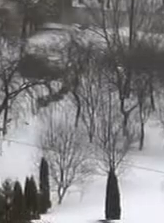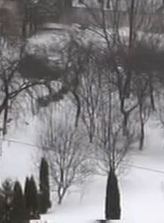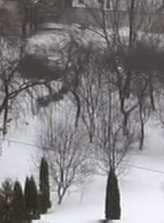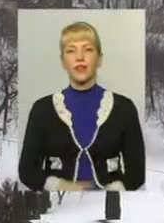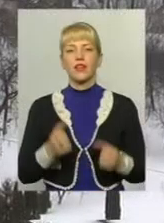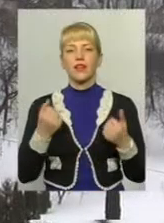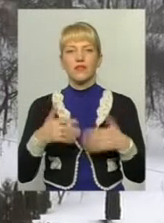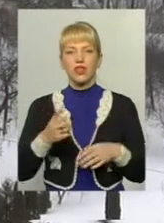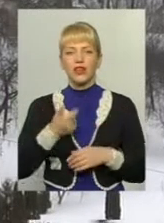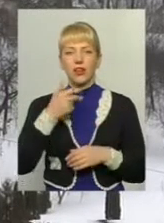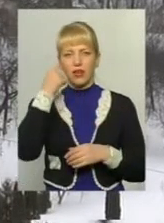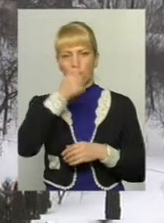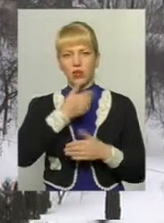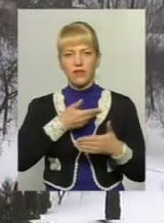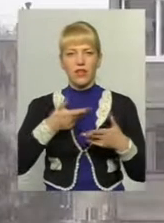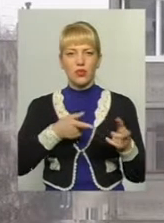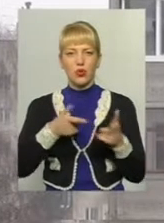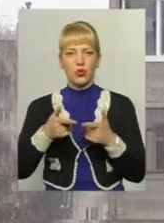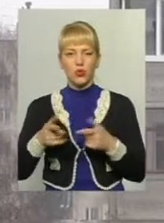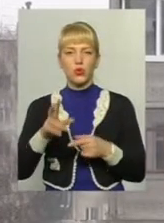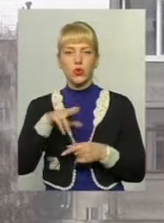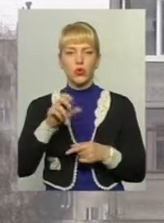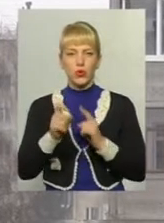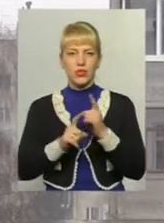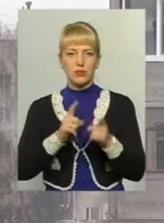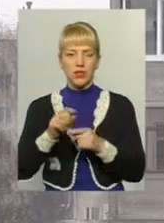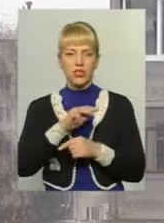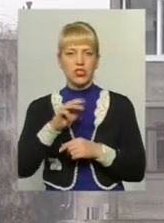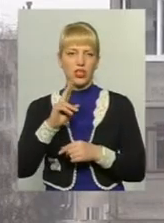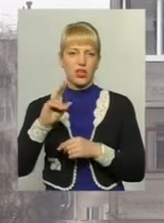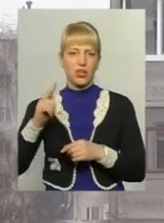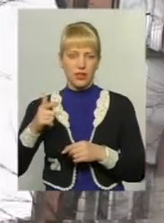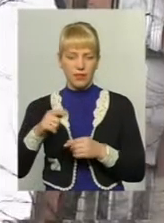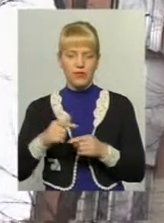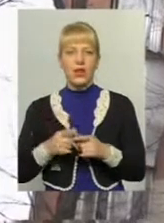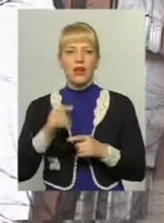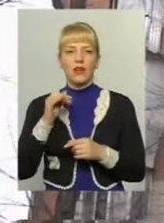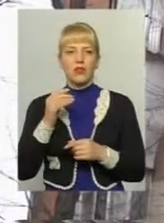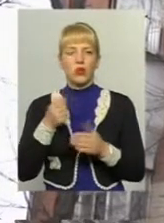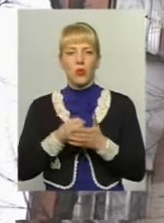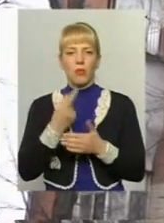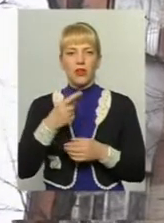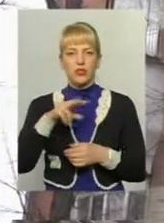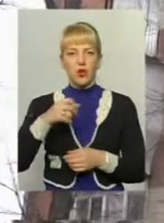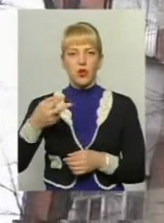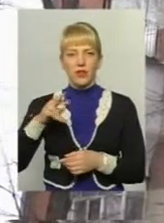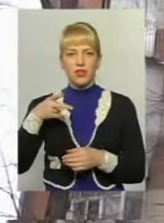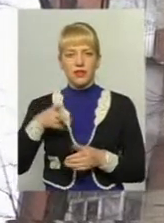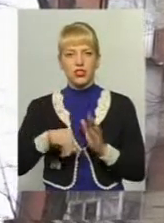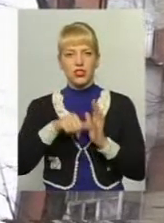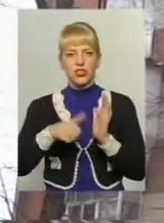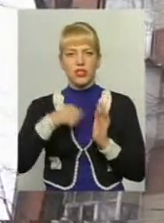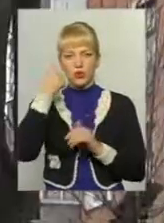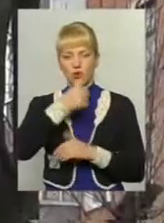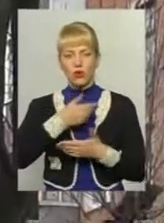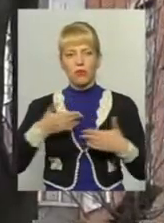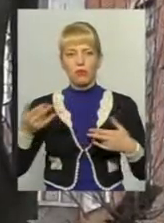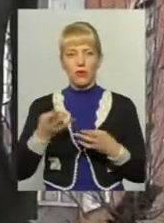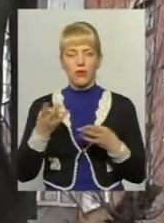Вже кілька років нас готують до революційних змін у житлово-комунальному господарстві. До 1 липня 2016 року ми